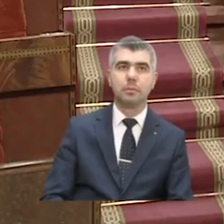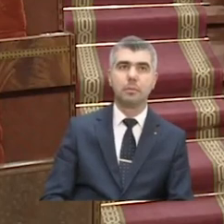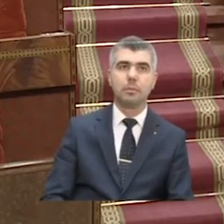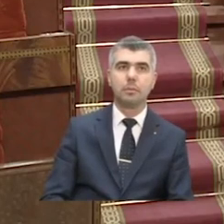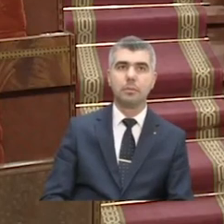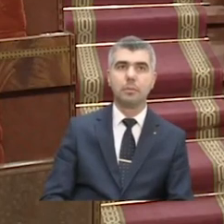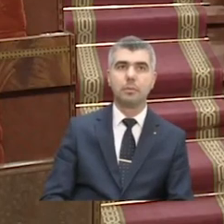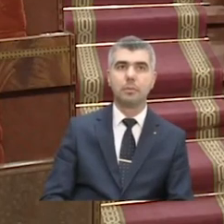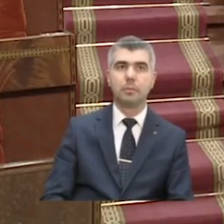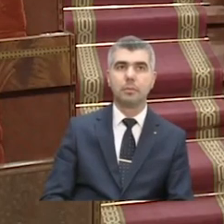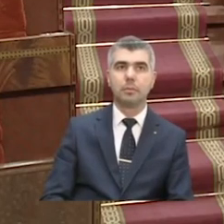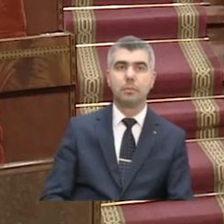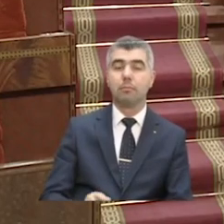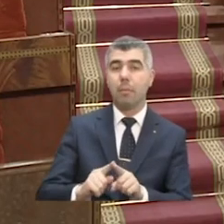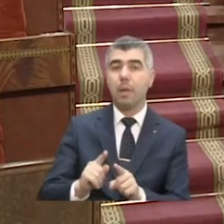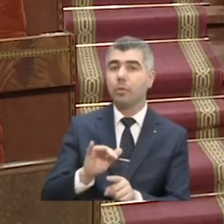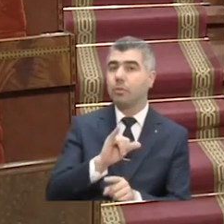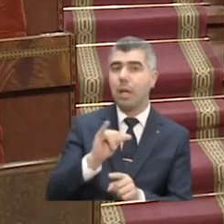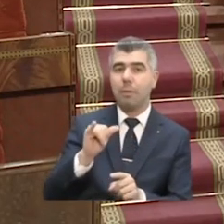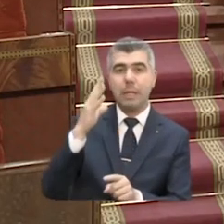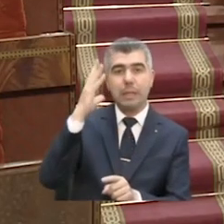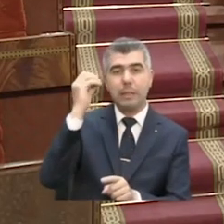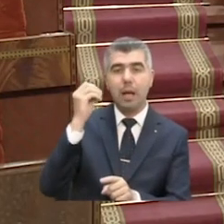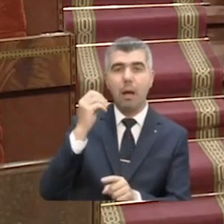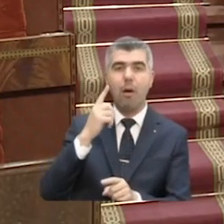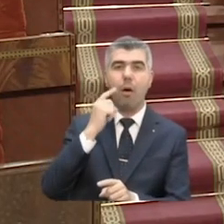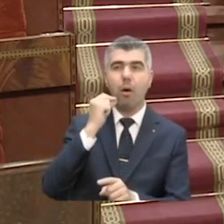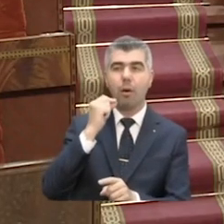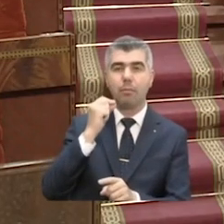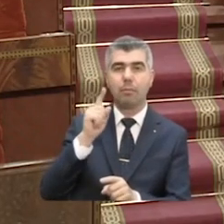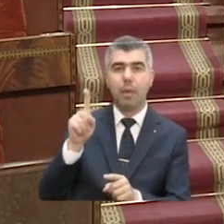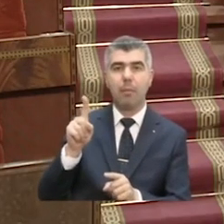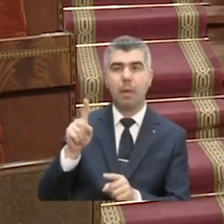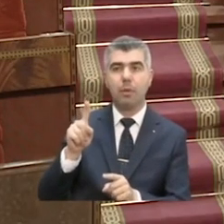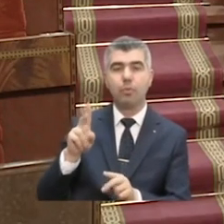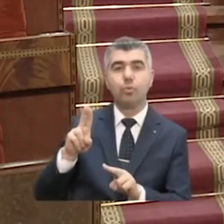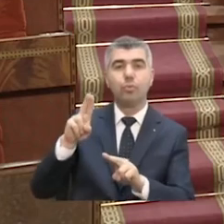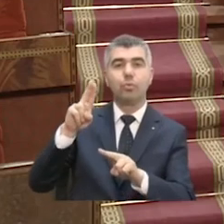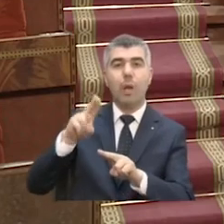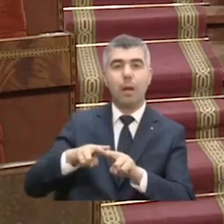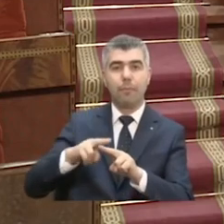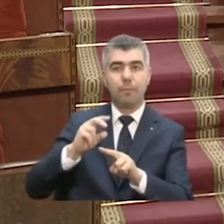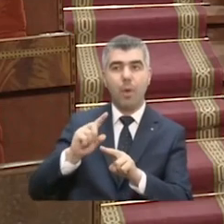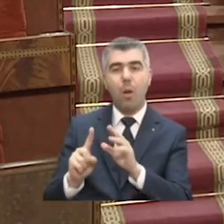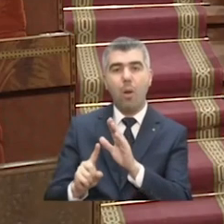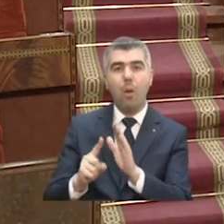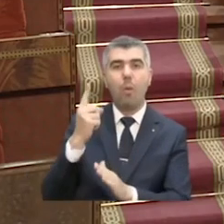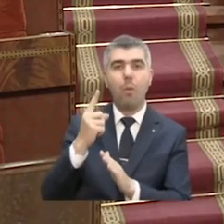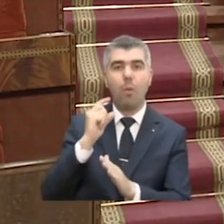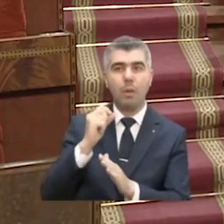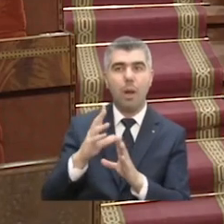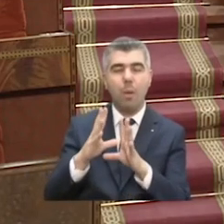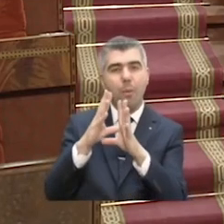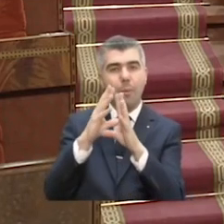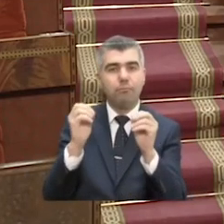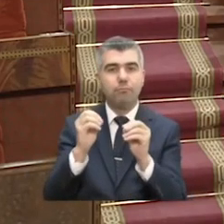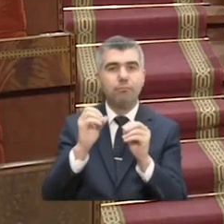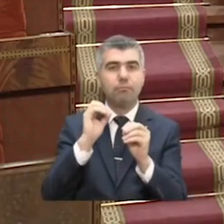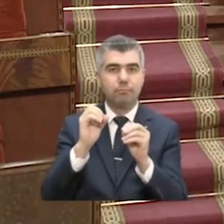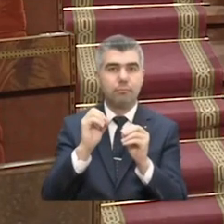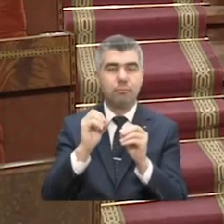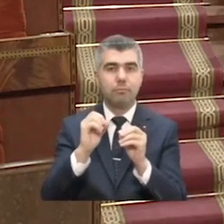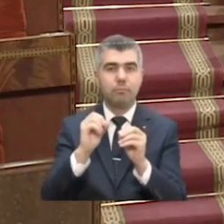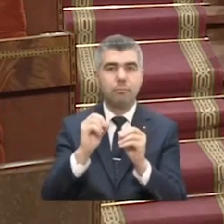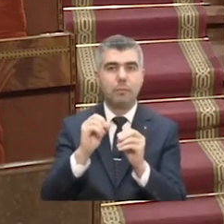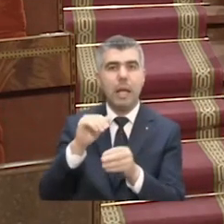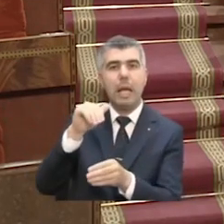نعم، ما يمكنناش ننساوه كأحد قادة هذا المغرب والاختفاء ديالو.